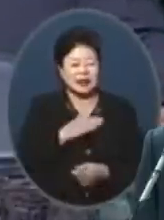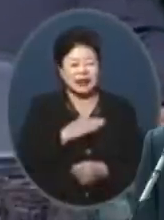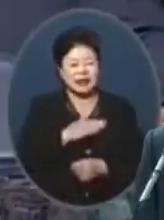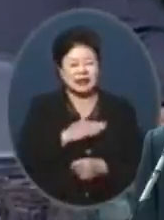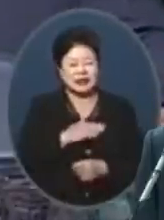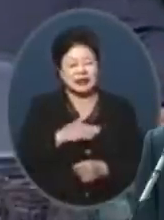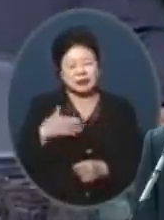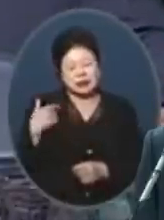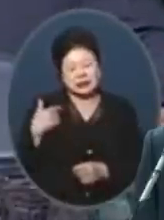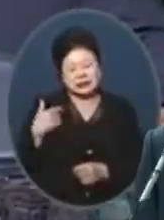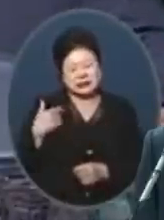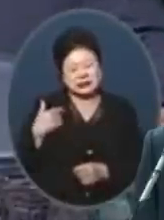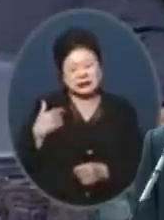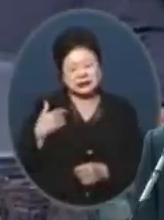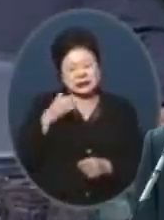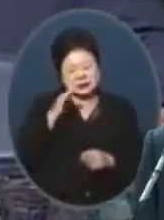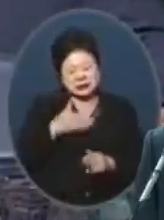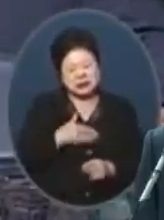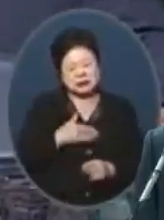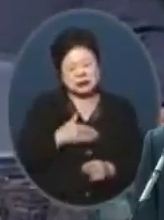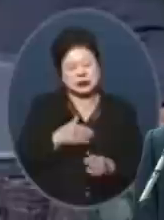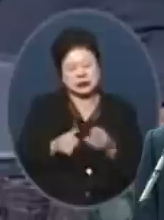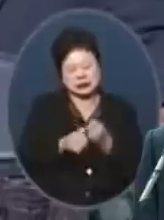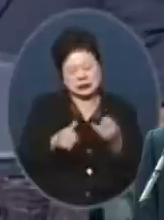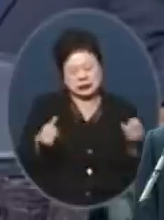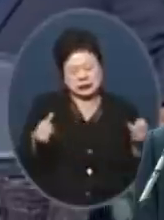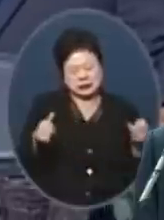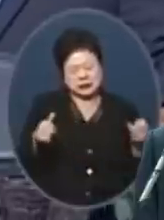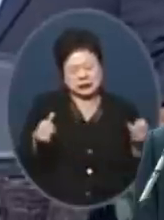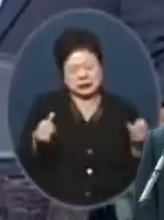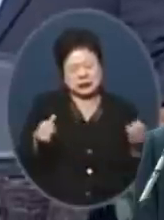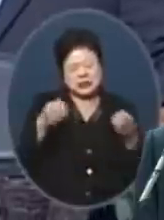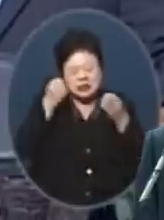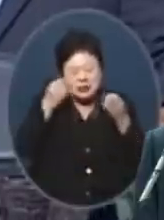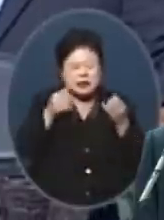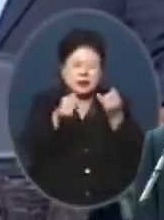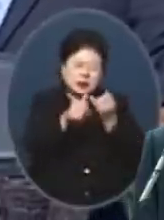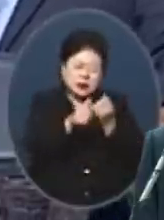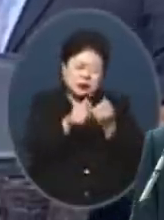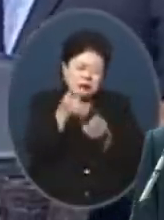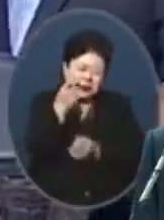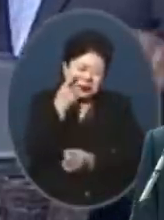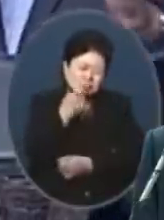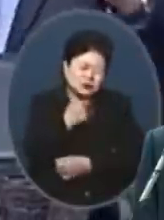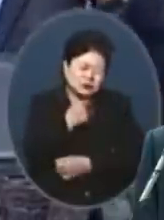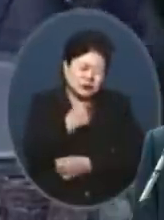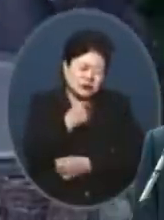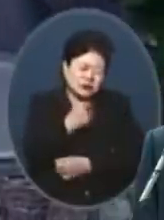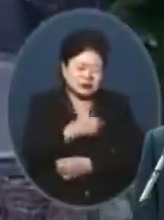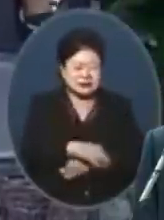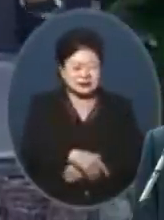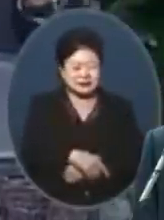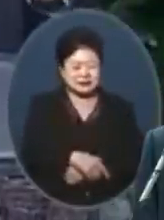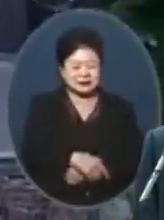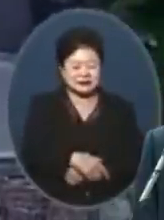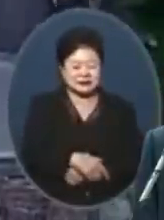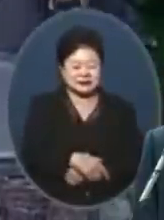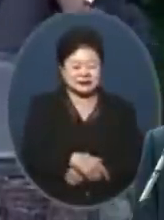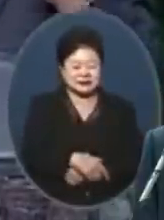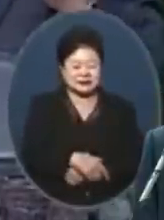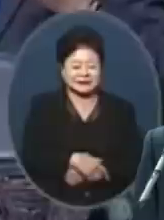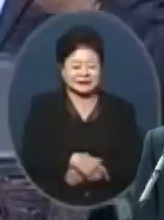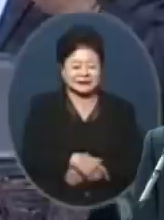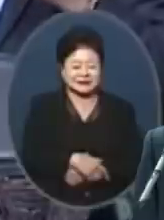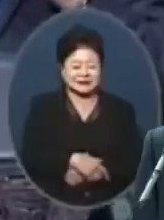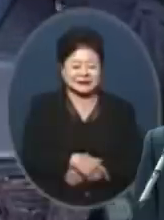몰라서 당신하고 살지 못하고 이혼을 했는데 우리 새로 시작하자. So she said, you know, I'm so sorry. I